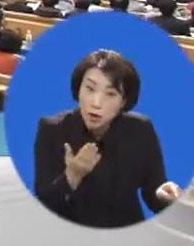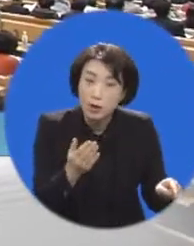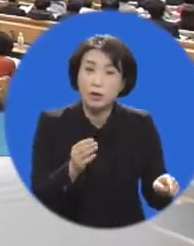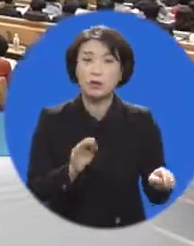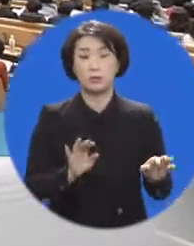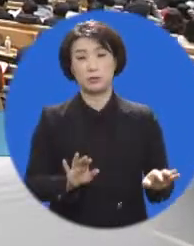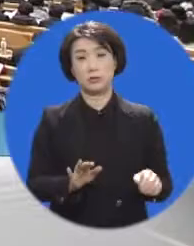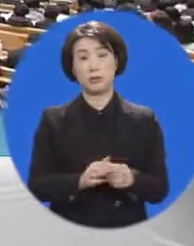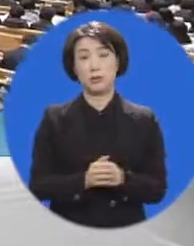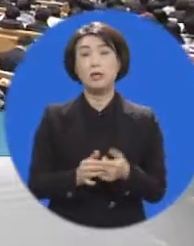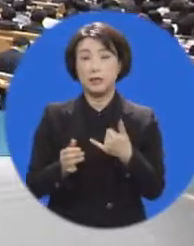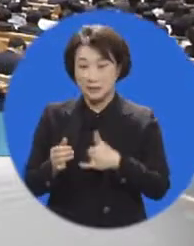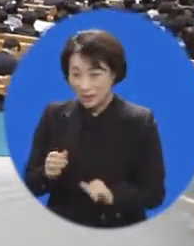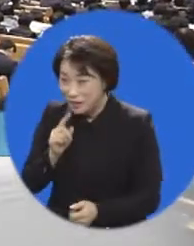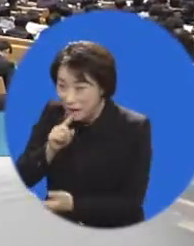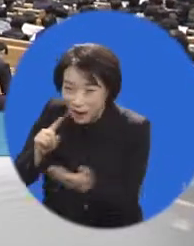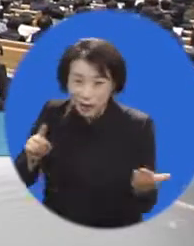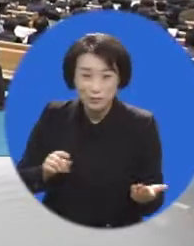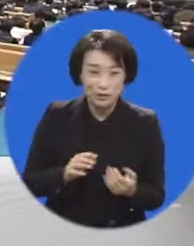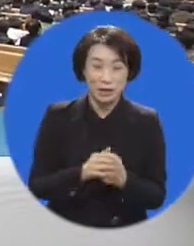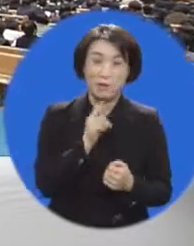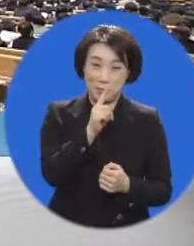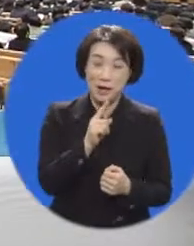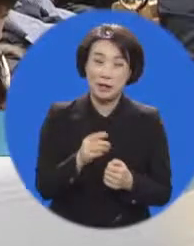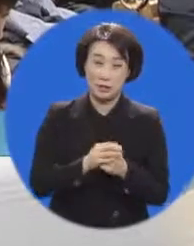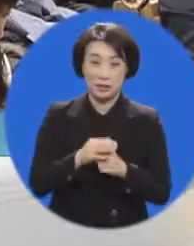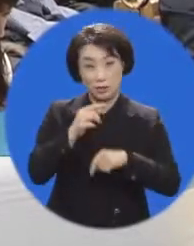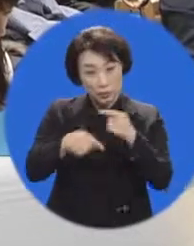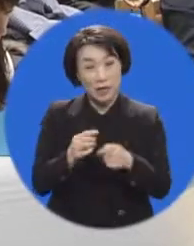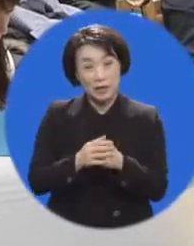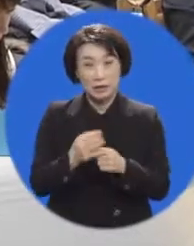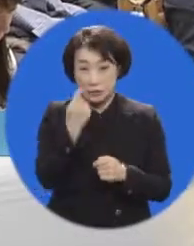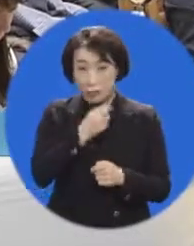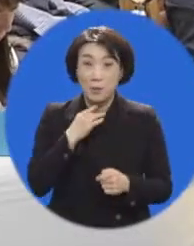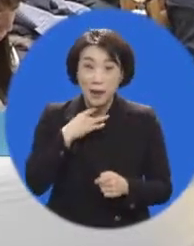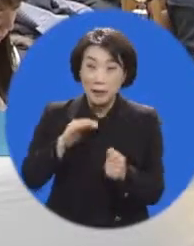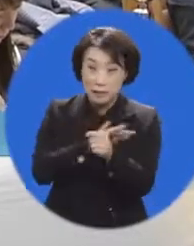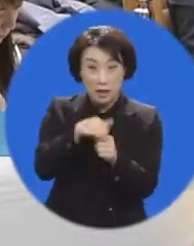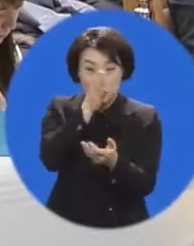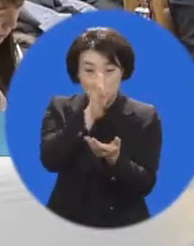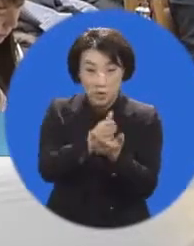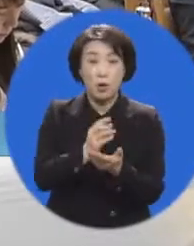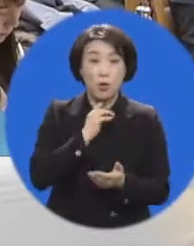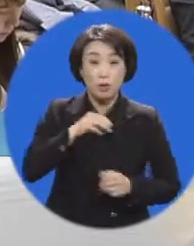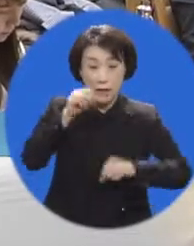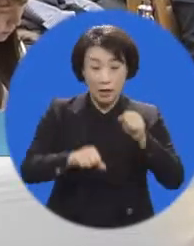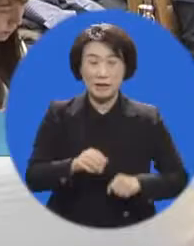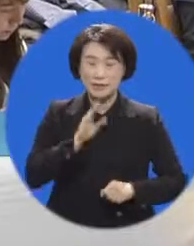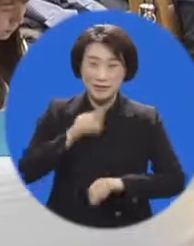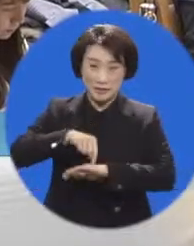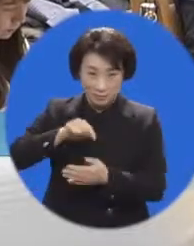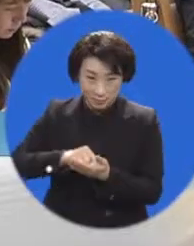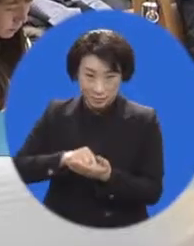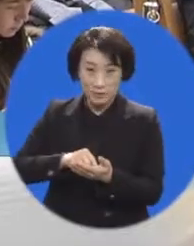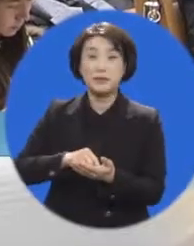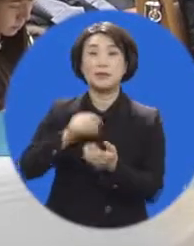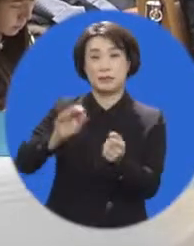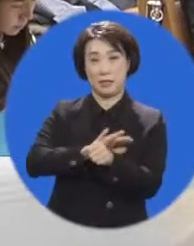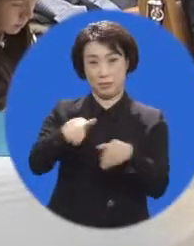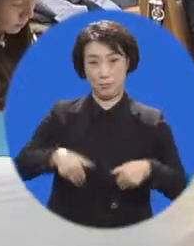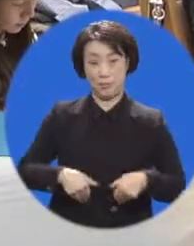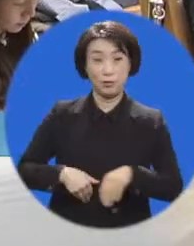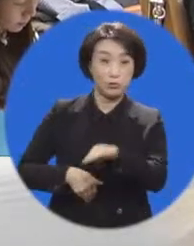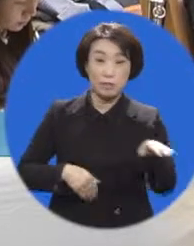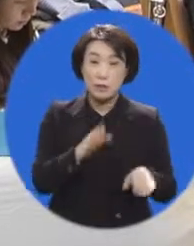보냐. 자녀들아, 우리가 말과 혀로만 사랑하지 말고 오직 행함과 진실함으로 하자. 이로써